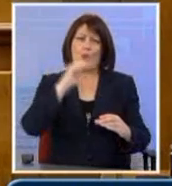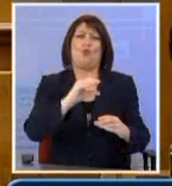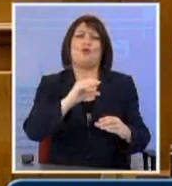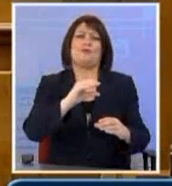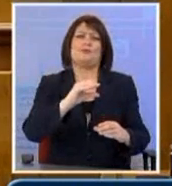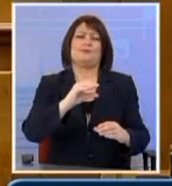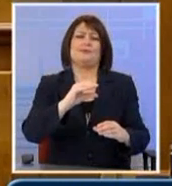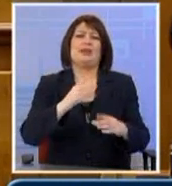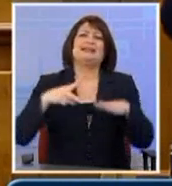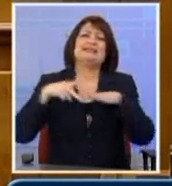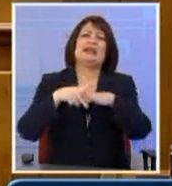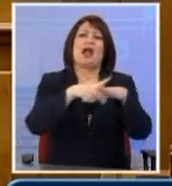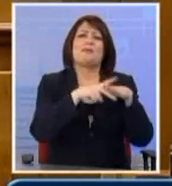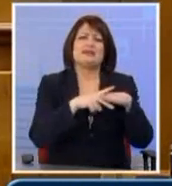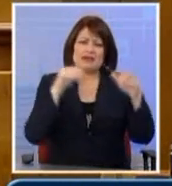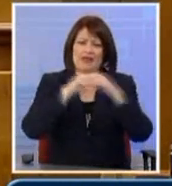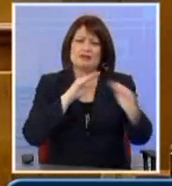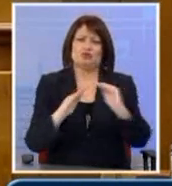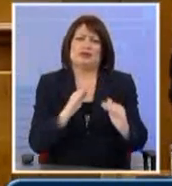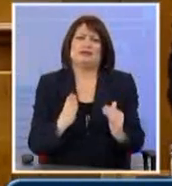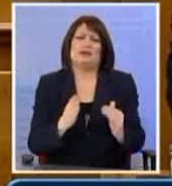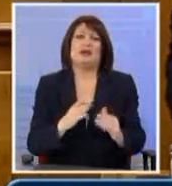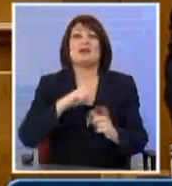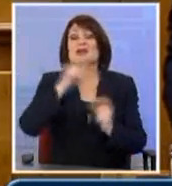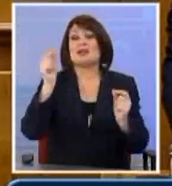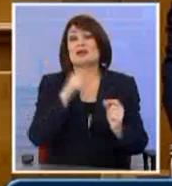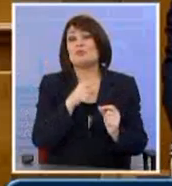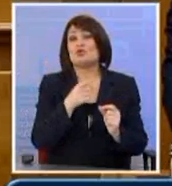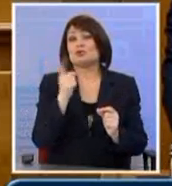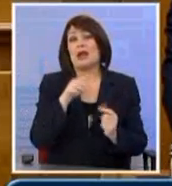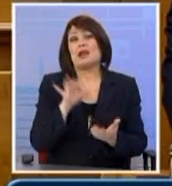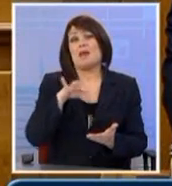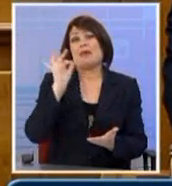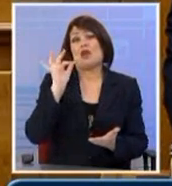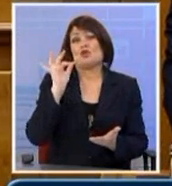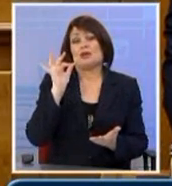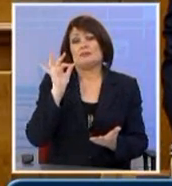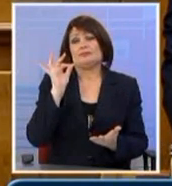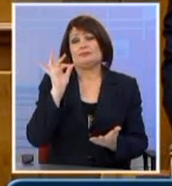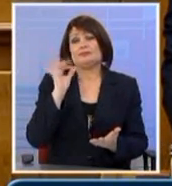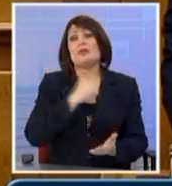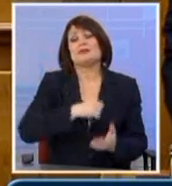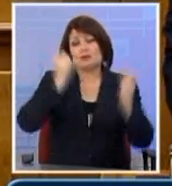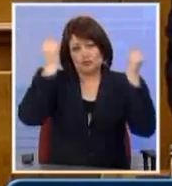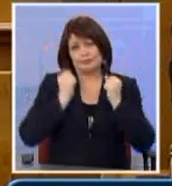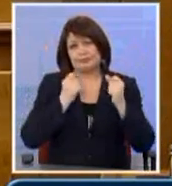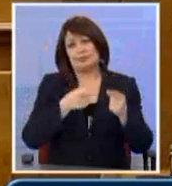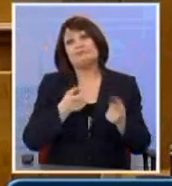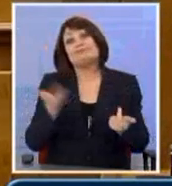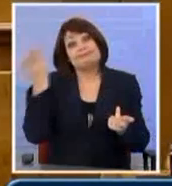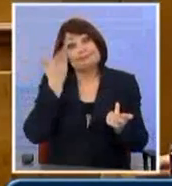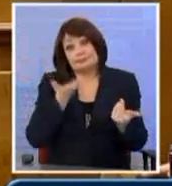στήριξε στηρίζοντας καταθέσεις, ενώ η Κύπρος έκανε μια άλλη επιλογή, την οποία δυστυχώς πλήρωσε πάρα πολύ